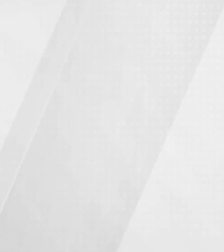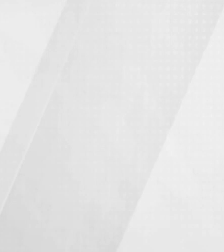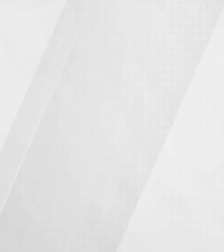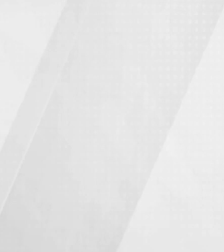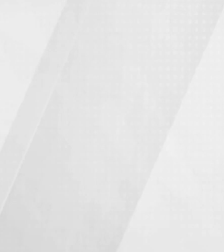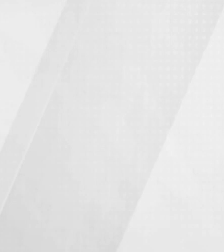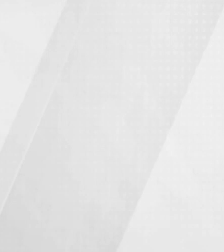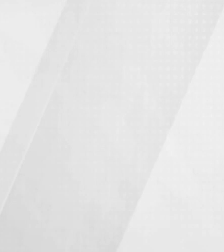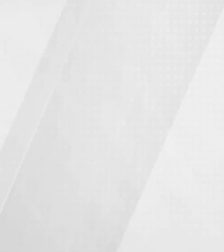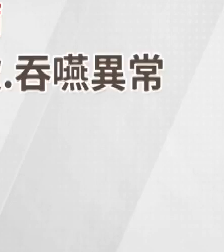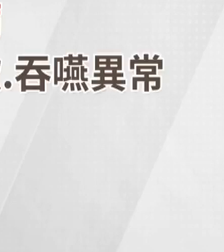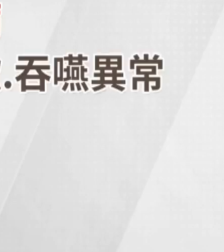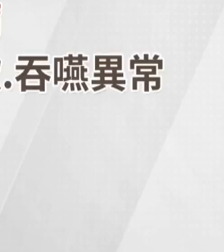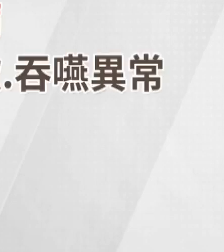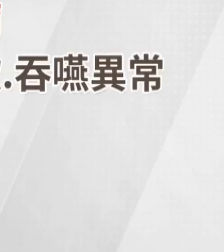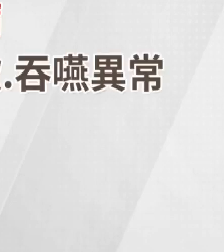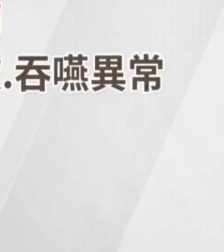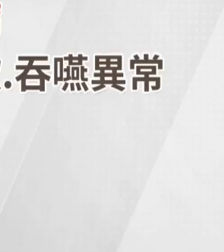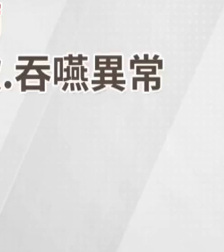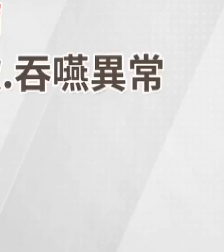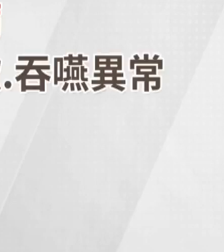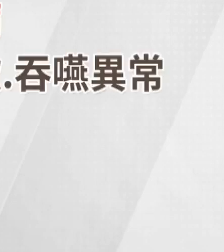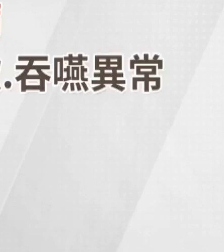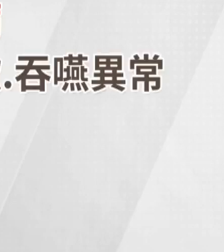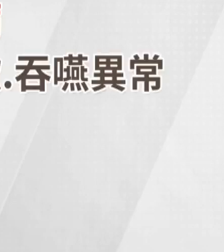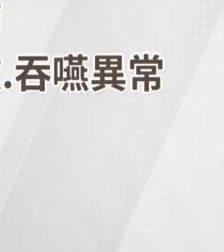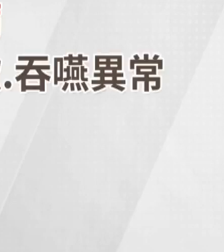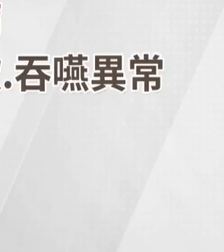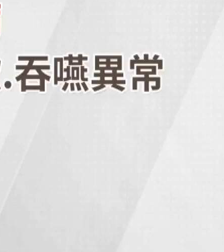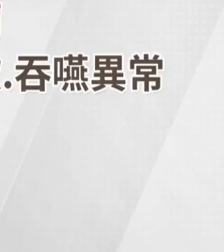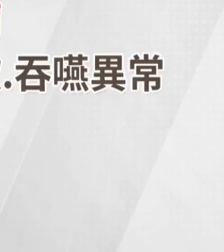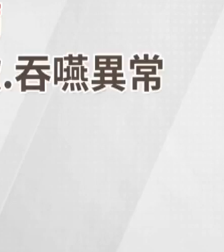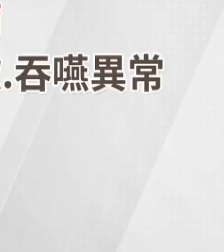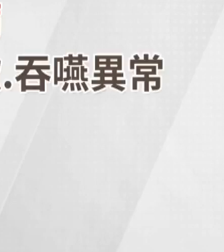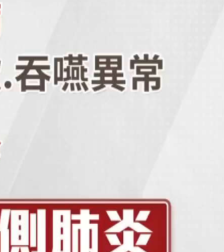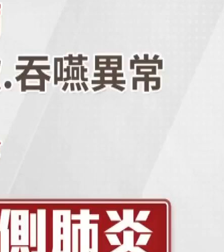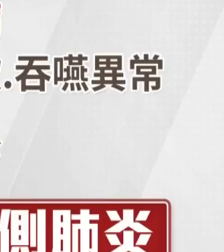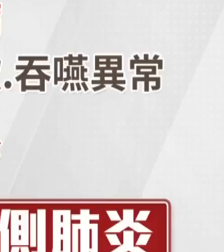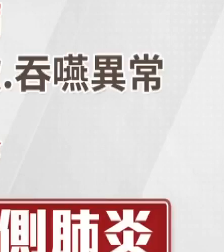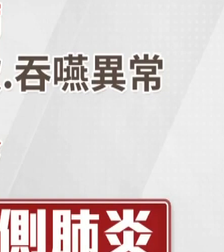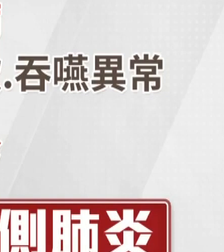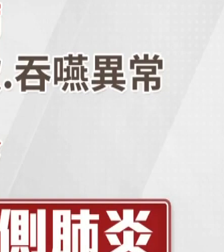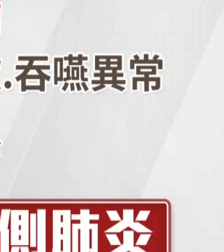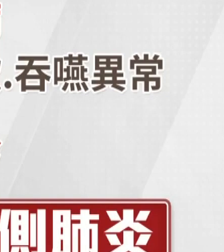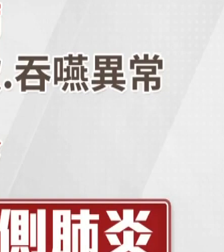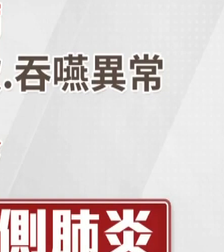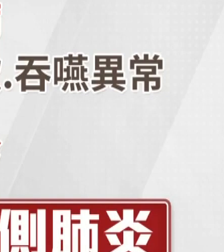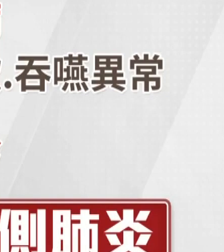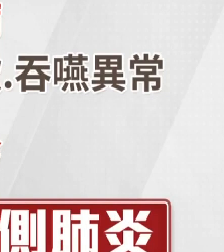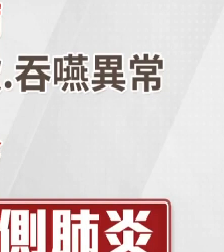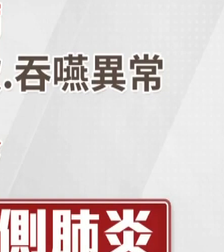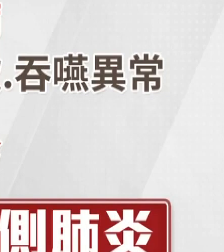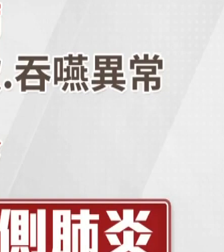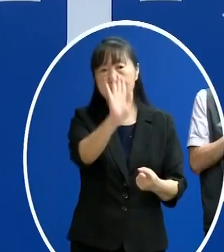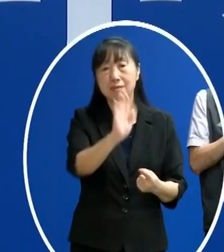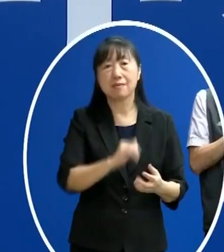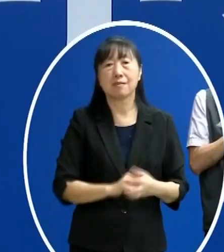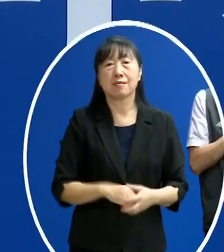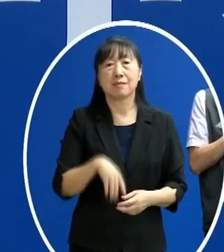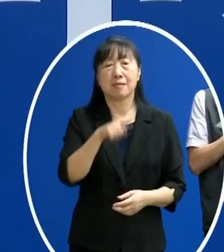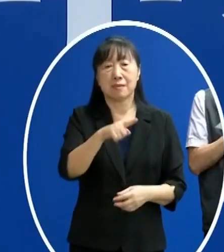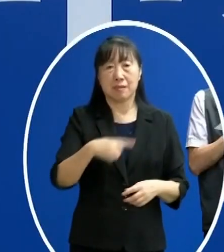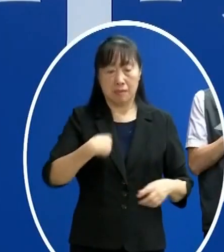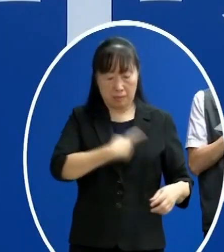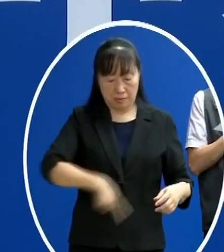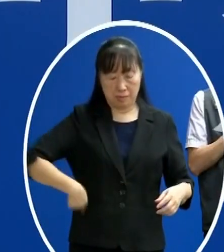10多岁女生，家中有长辈确诊，6月12号发病，咳嗽、吞咽异常， 同天确诊出现双侧肺炎。 他的